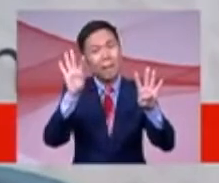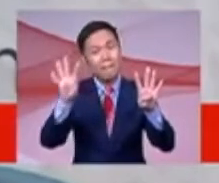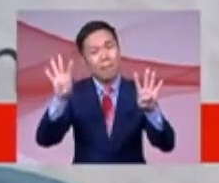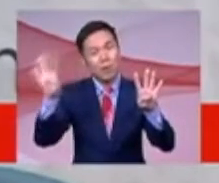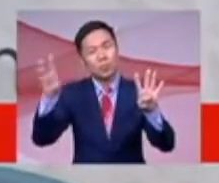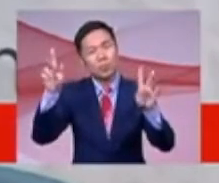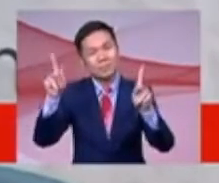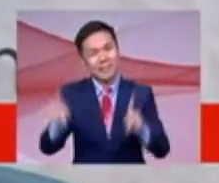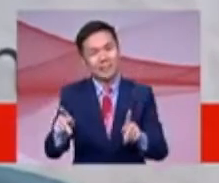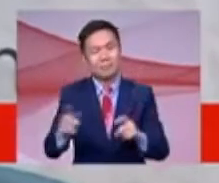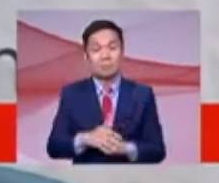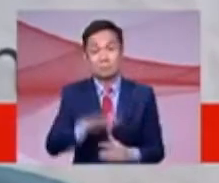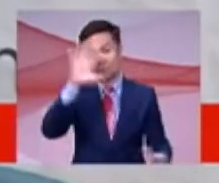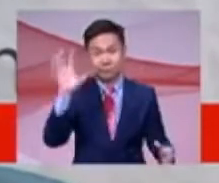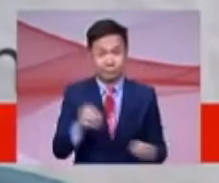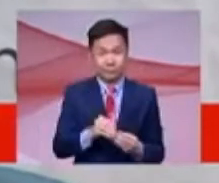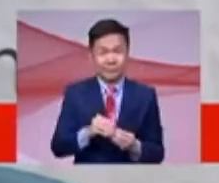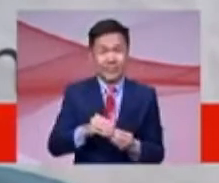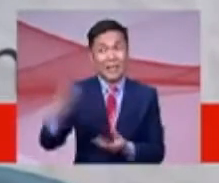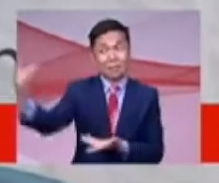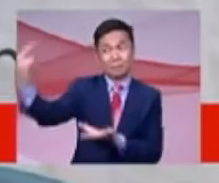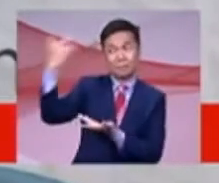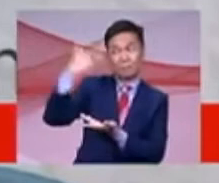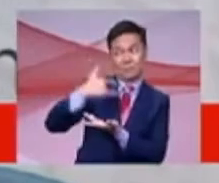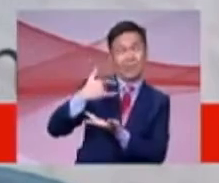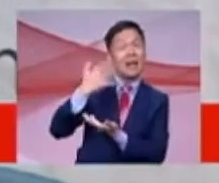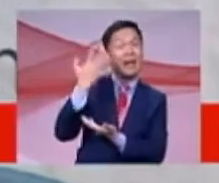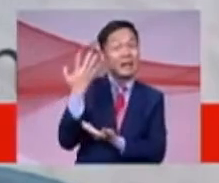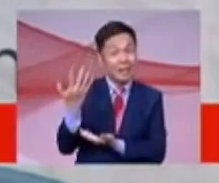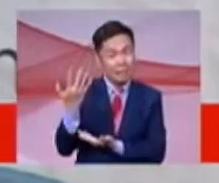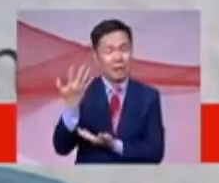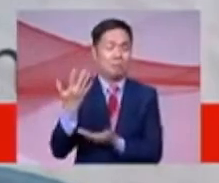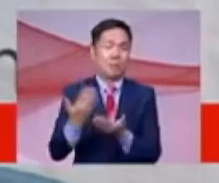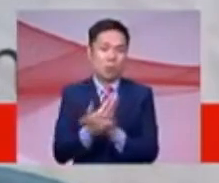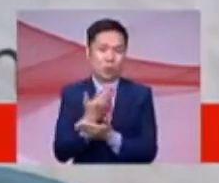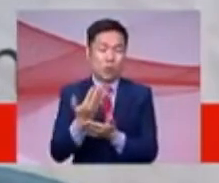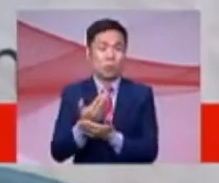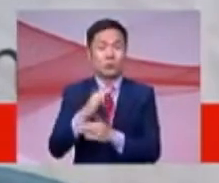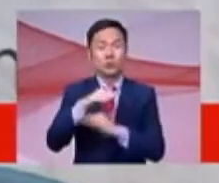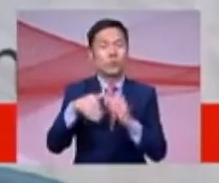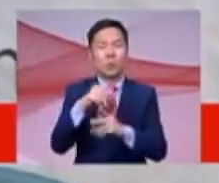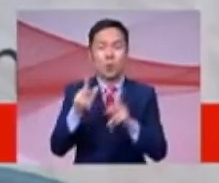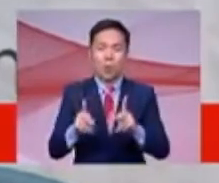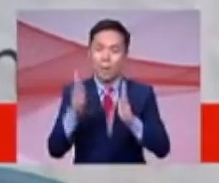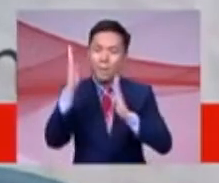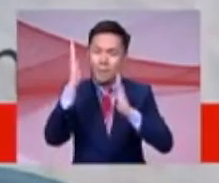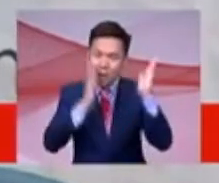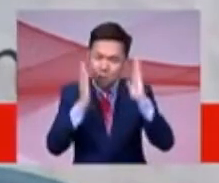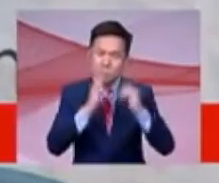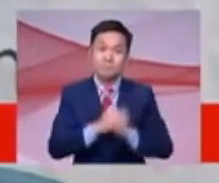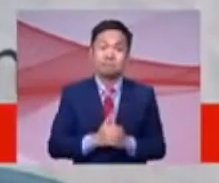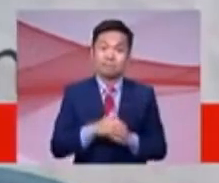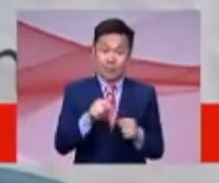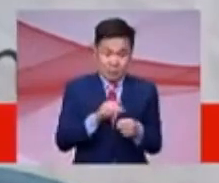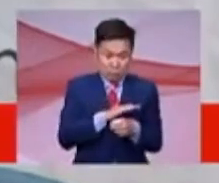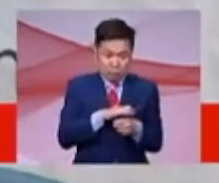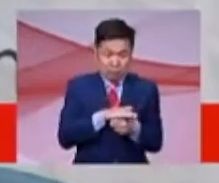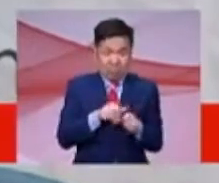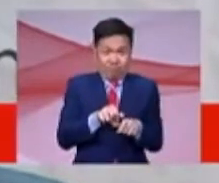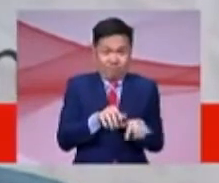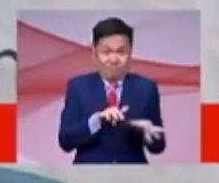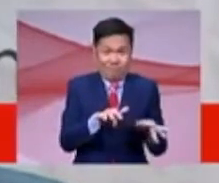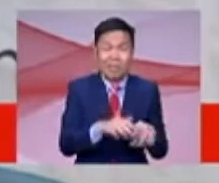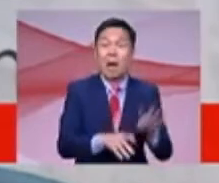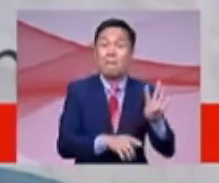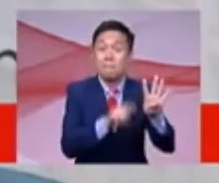4,436,944 kes. Kes import ialah 5 kes, kesemuanya warga negara. Kes tempatan adalah